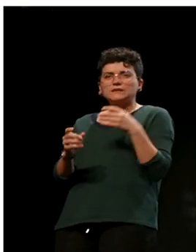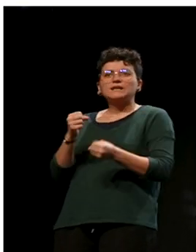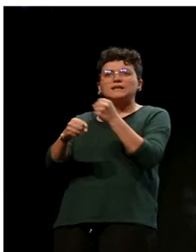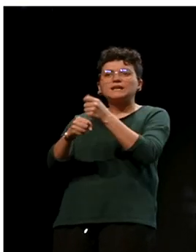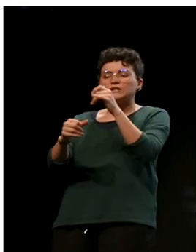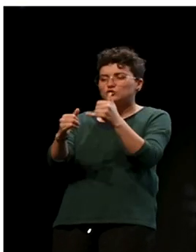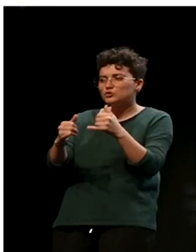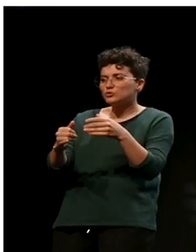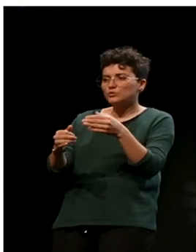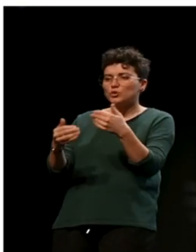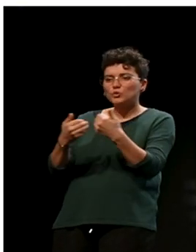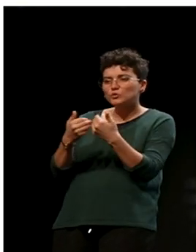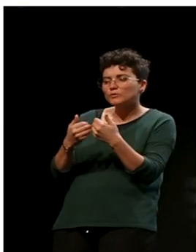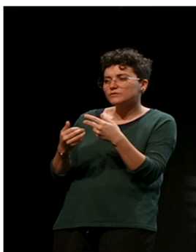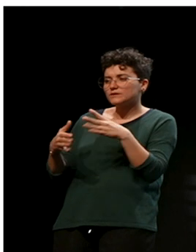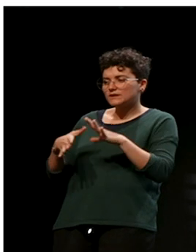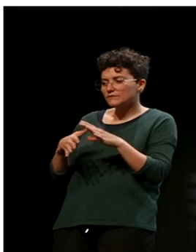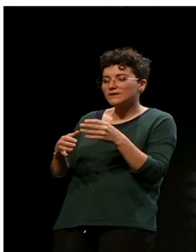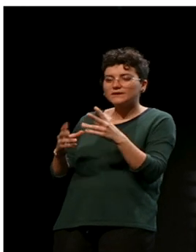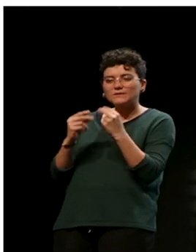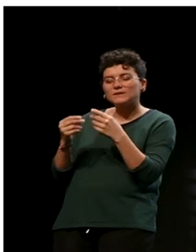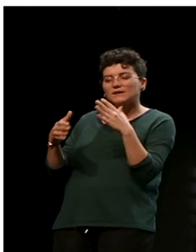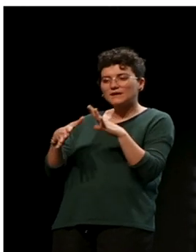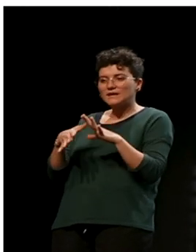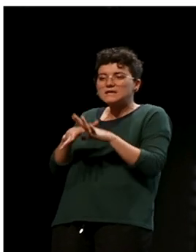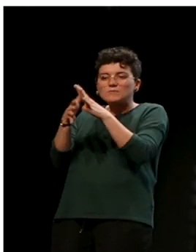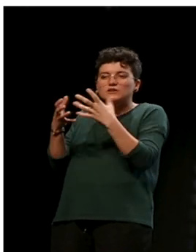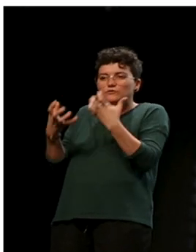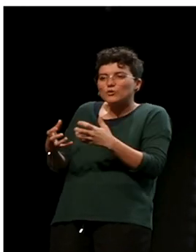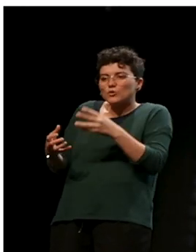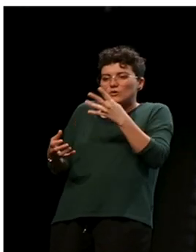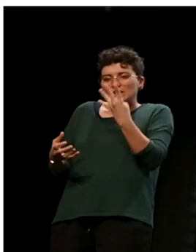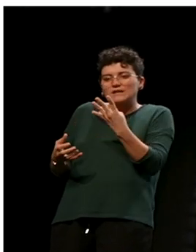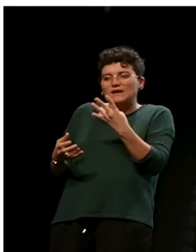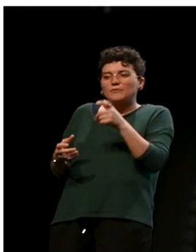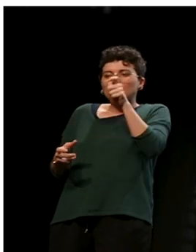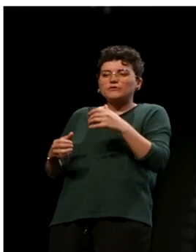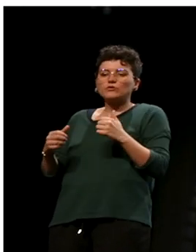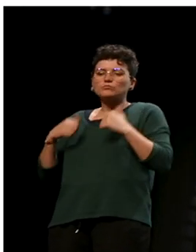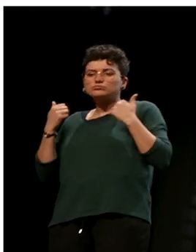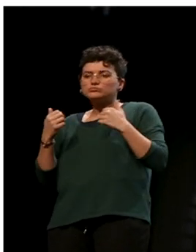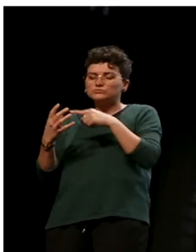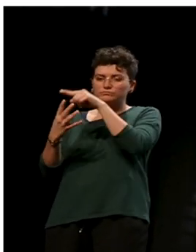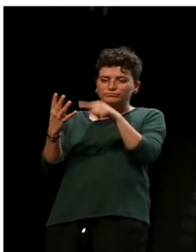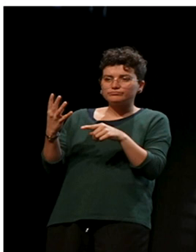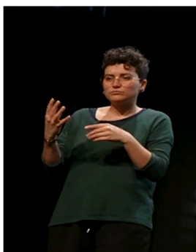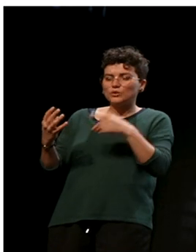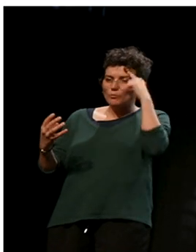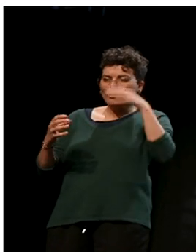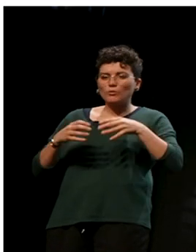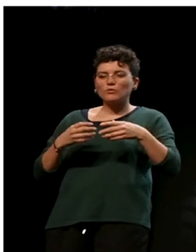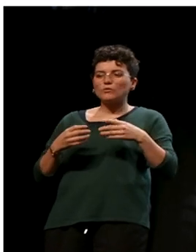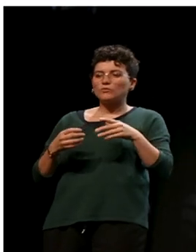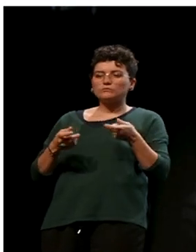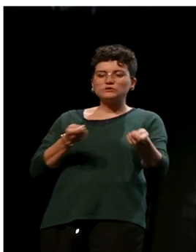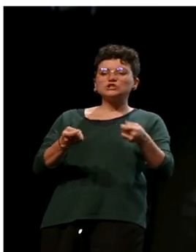qui représente chaque joueur. J'avais besoin de 4 leaders, donc j'ai tapé 4 leaders. Voilà, et ça lui a sorti 4 hommes blancs. Et en